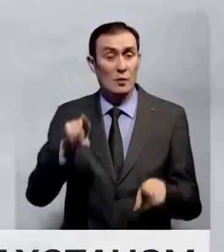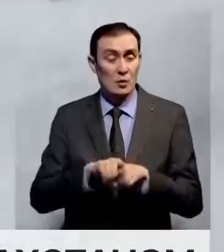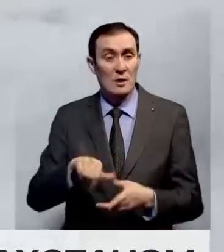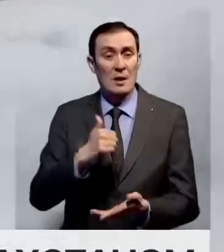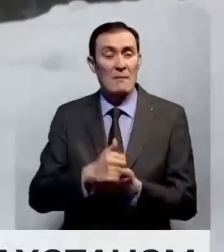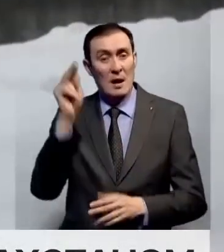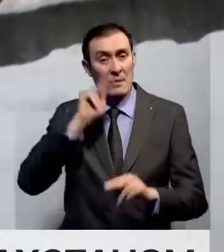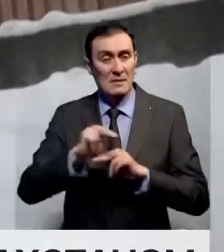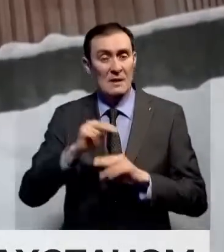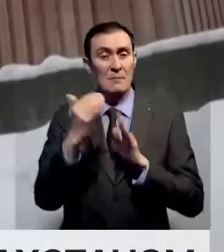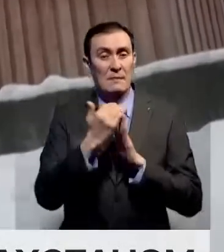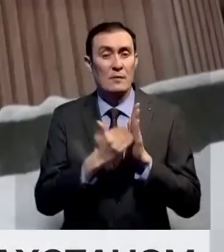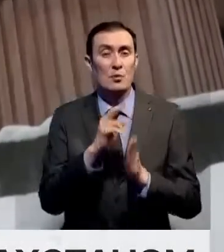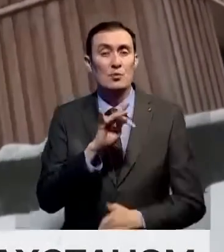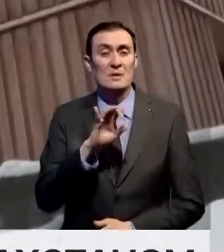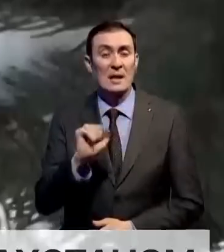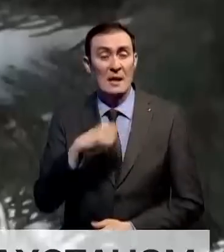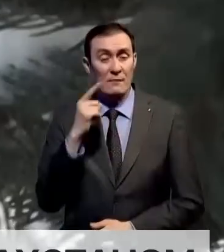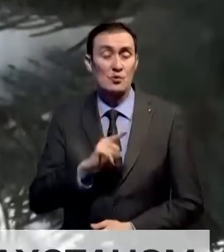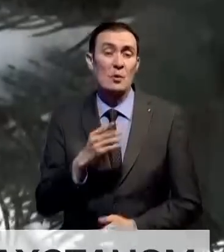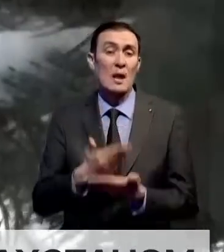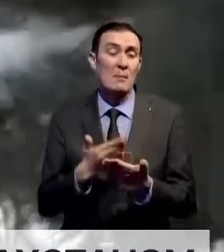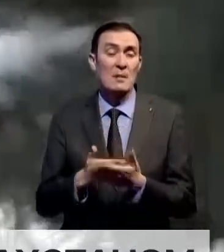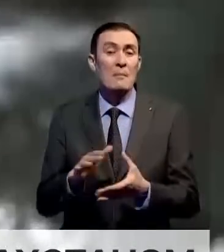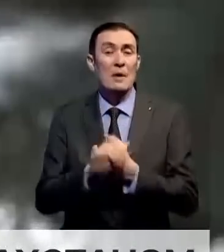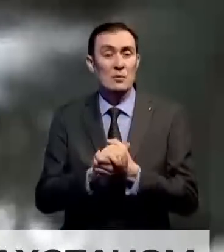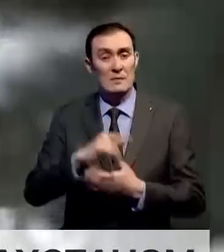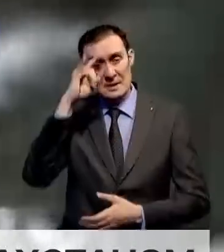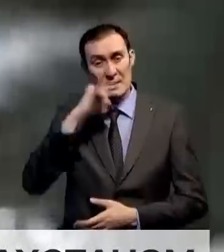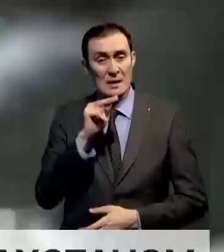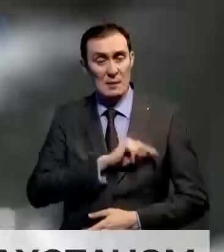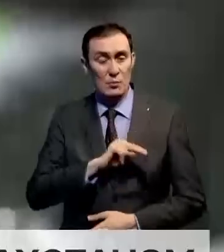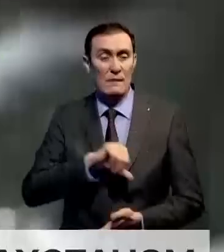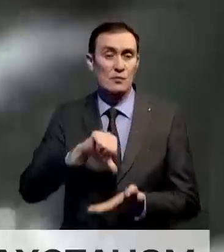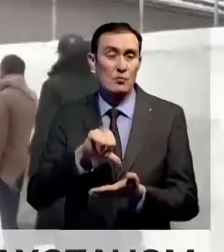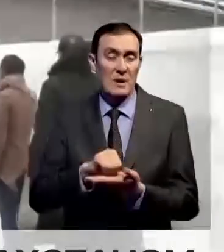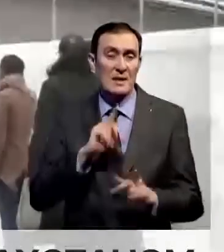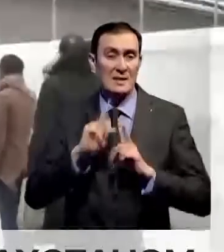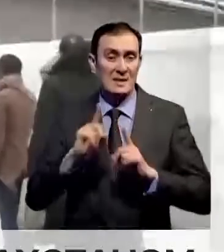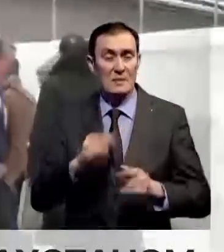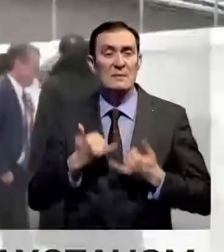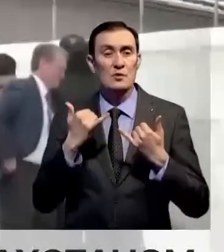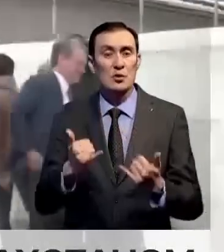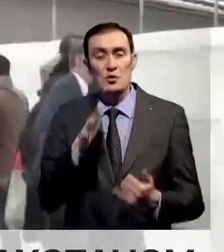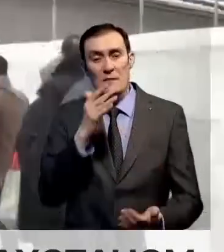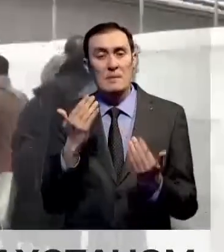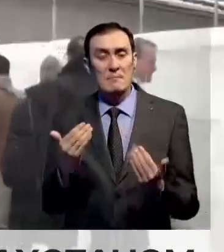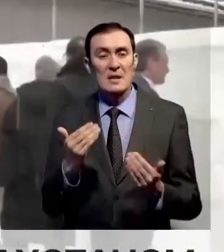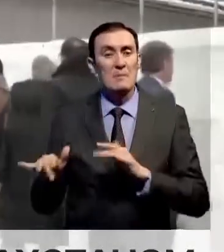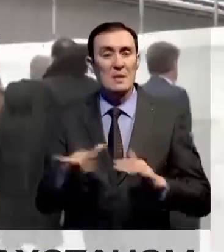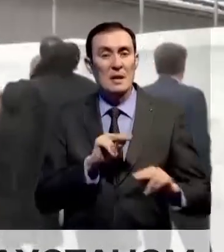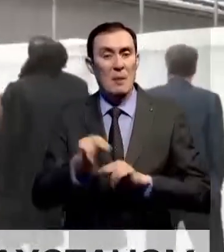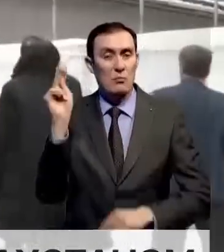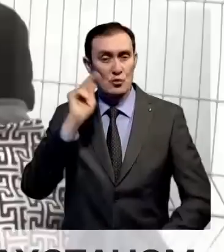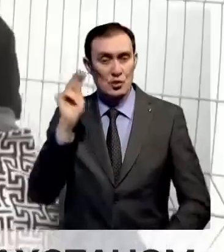Глава образовательной платформы Курсера рассказала о примере партнерства с Казахстаном, выступая на сессии, посвященной современным